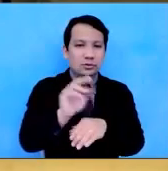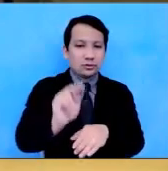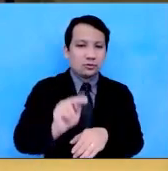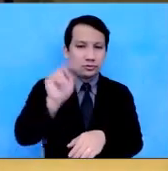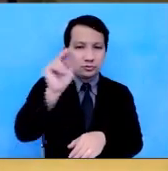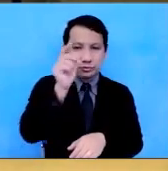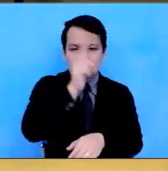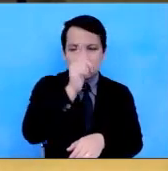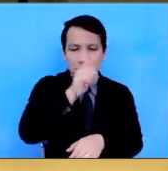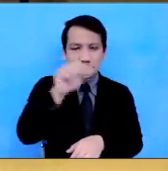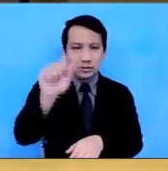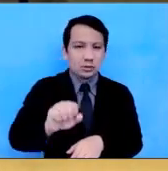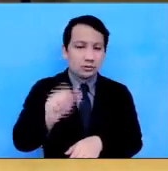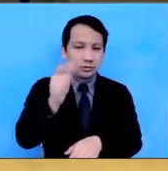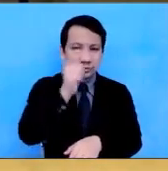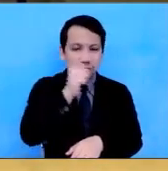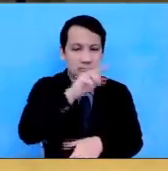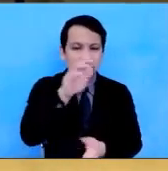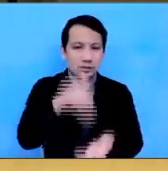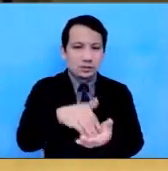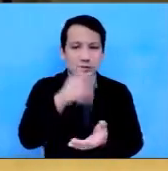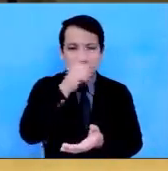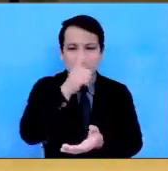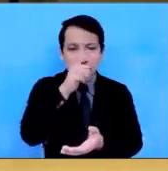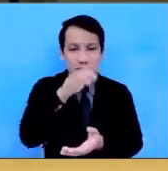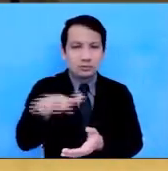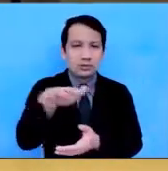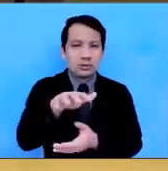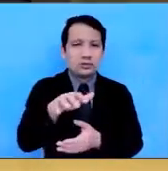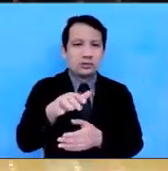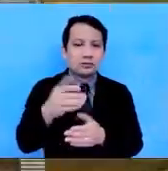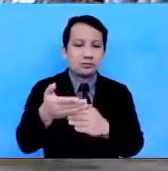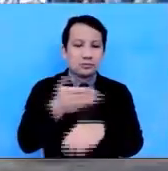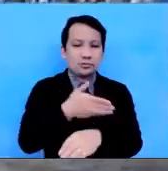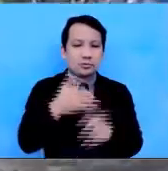Southern Luzon, Central Luzon at Metro Manila hanggang bago magpista.